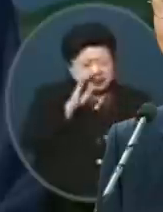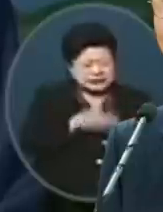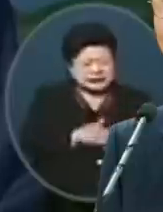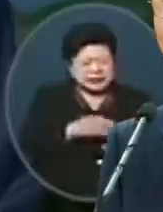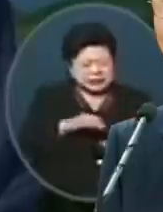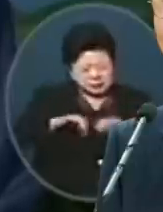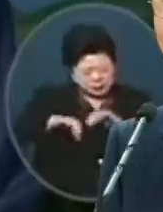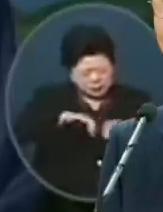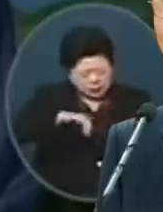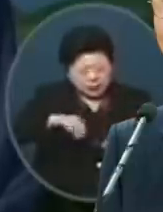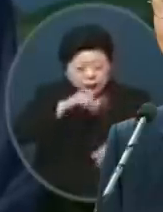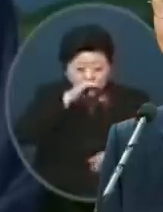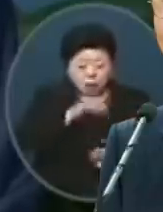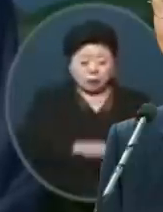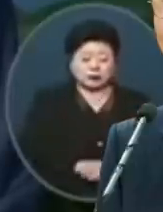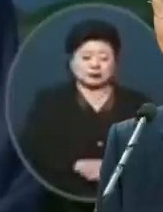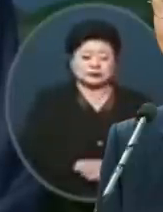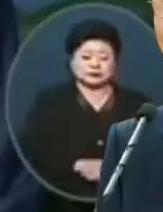자꾸 들추어내서